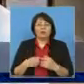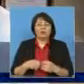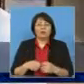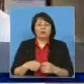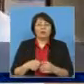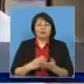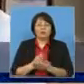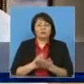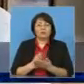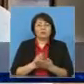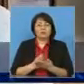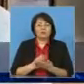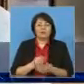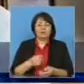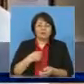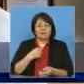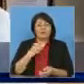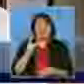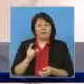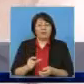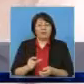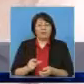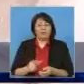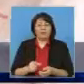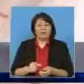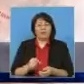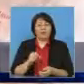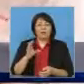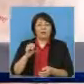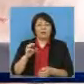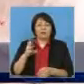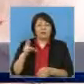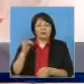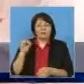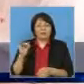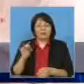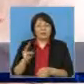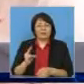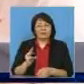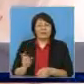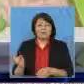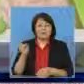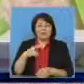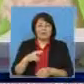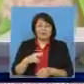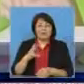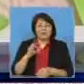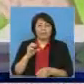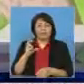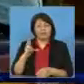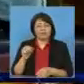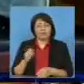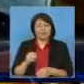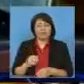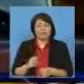Ну, потом мне объявляют, по баллам выиграл Семкин. Алексея Семкина неоднократно приглашали в Москву, предлагали трехкомнатную квартиру. Но